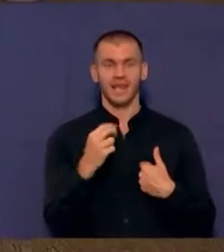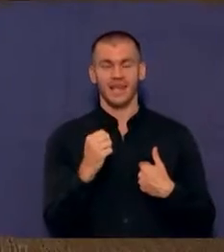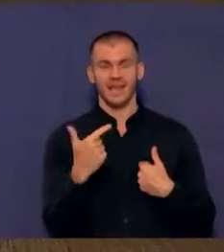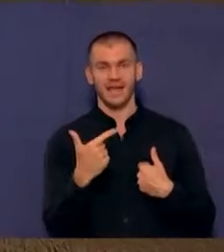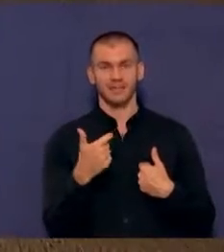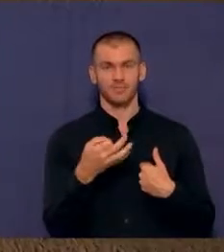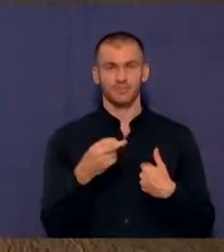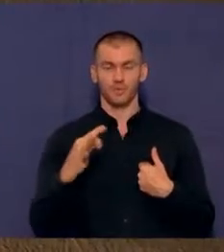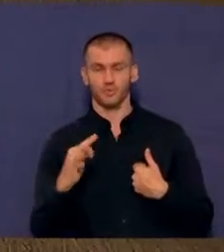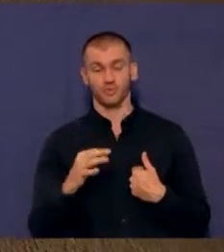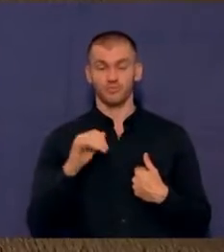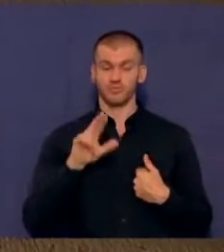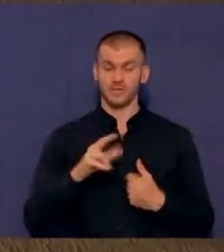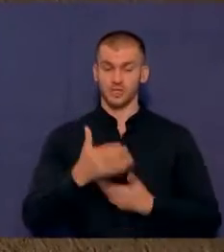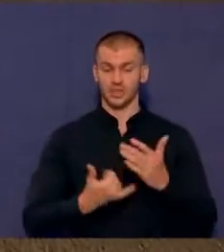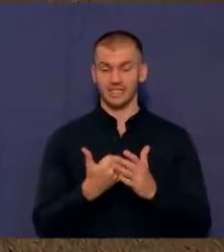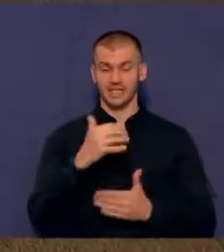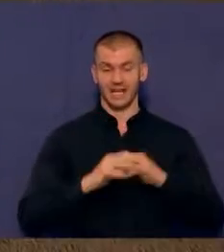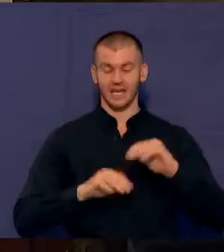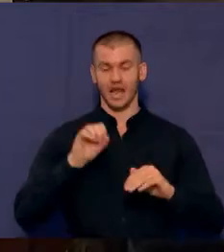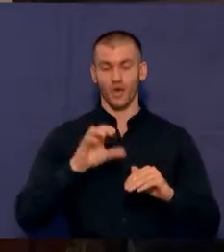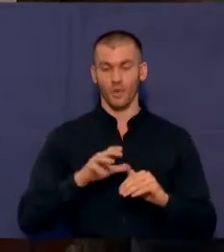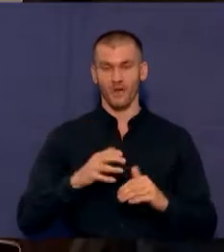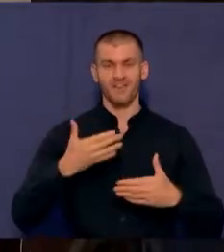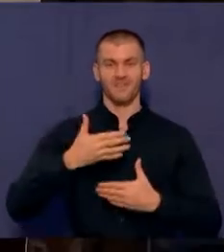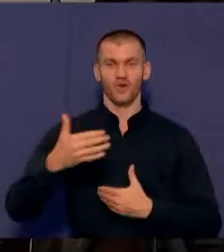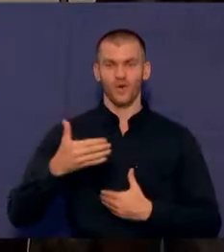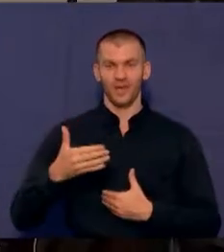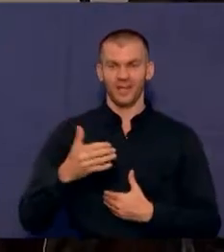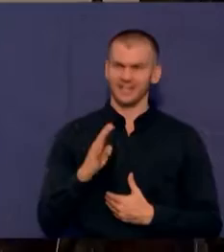tydligt handlar om ett förhållande också. Mm. Det är krig.